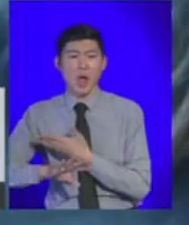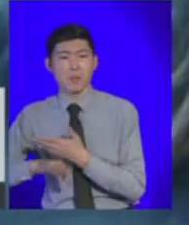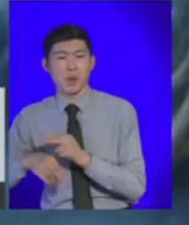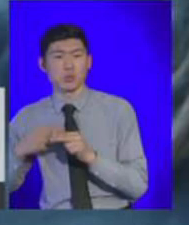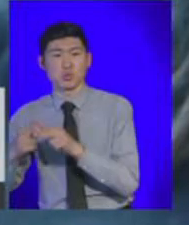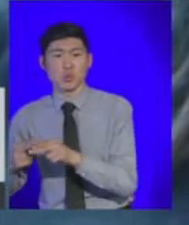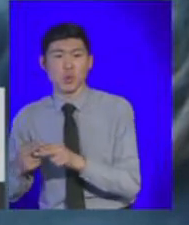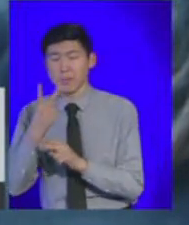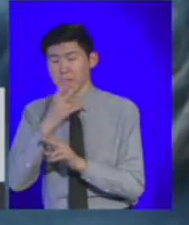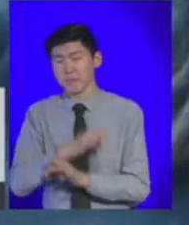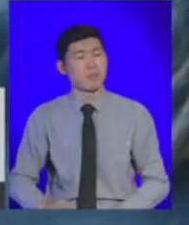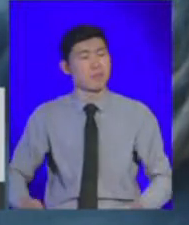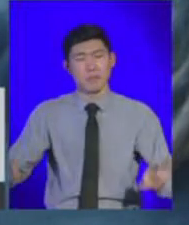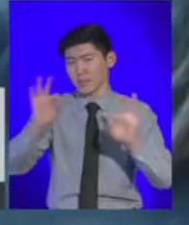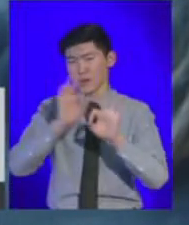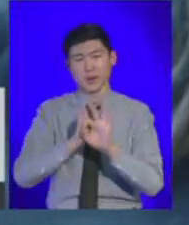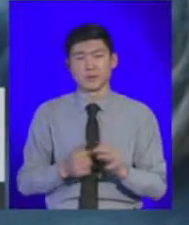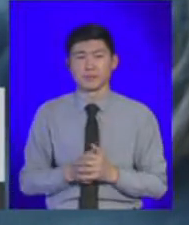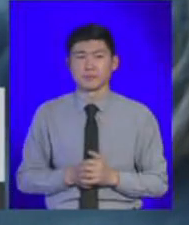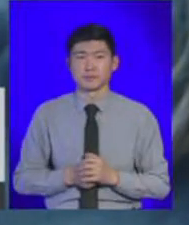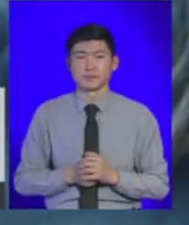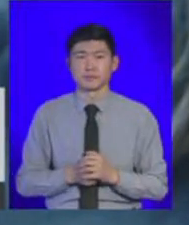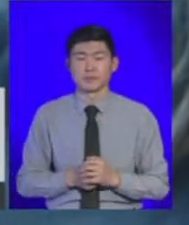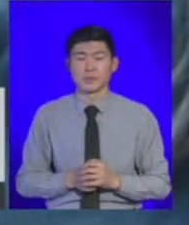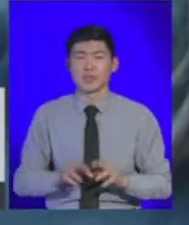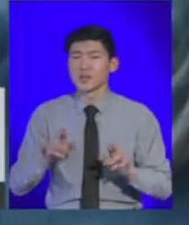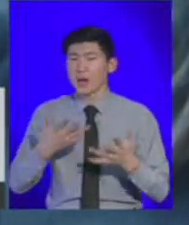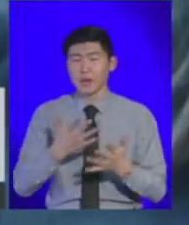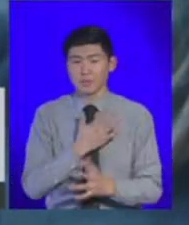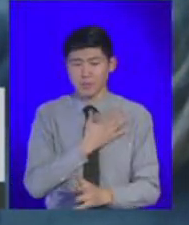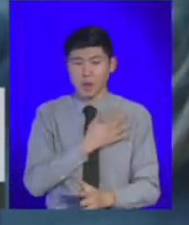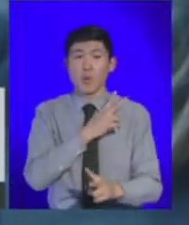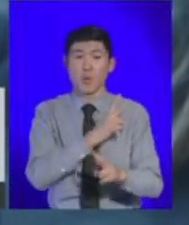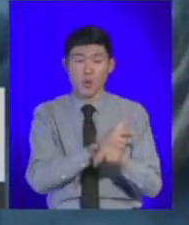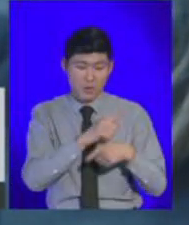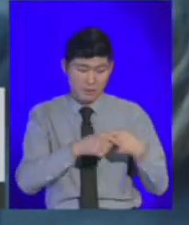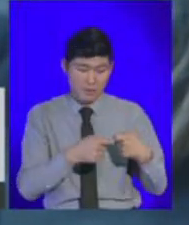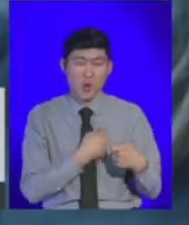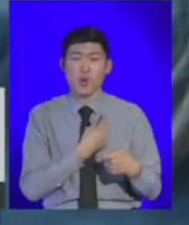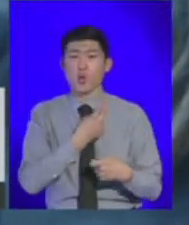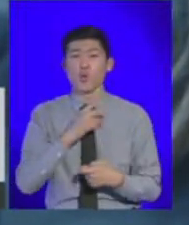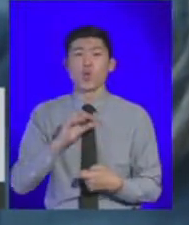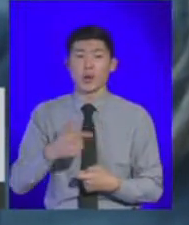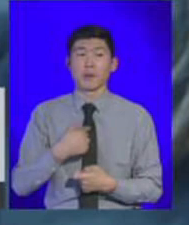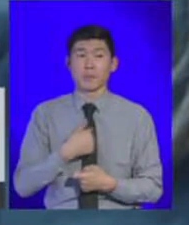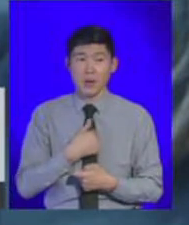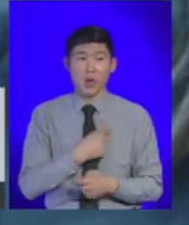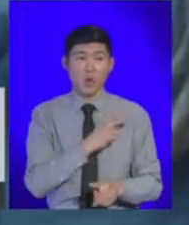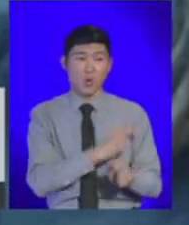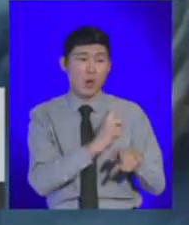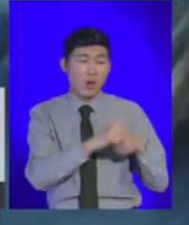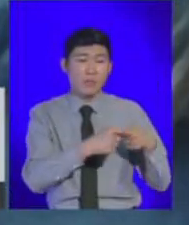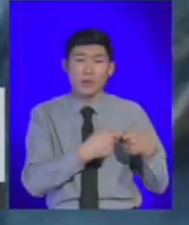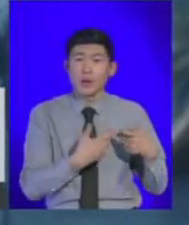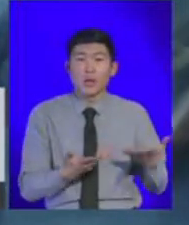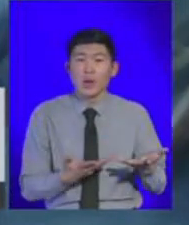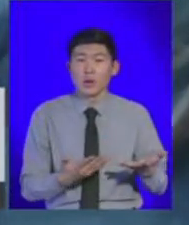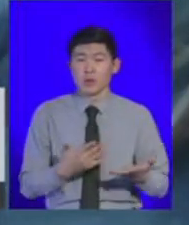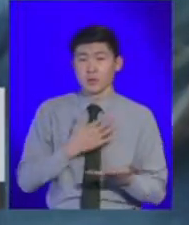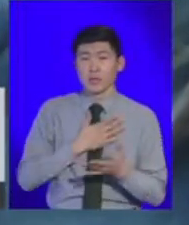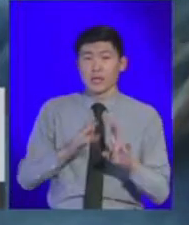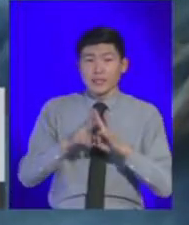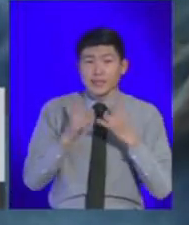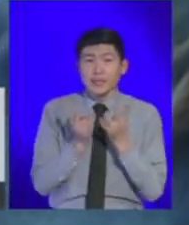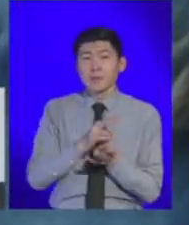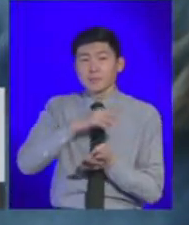энэ мэдээллийг нууцлаад ингээд байх сонирхол алга. Ягагтвал би хууль хэрэгжүүлэх үүрэгтэй. Хууль хэрэгжүүлэхдээ өөрөө одоо нийтийн мэдээллийн